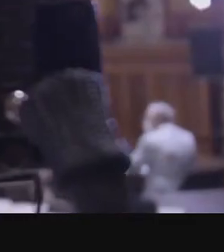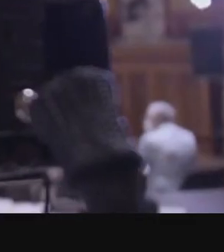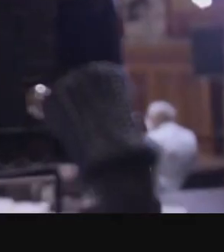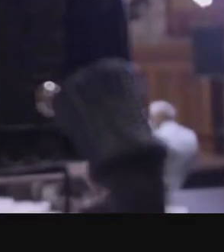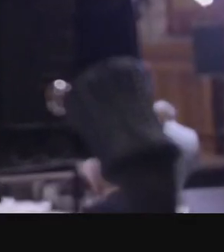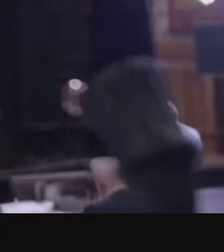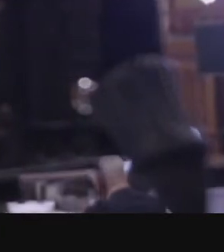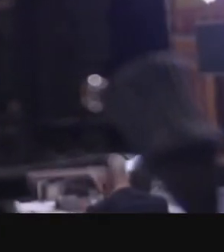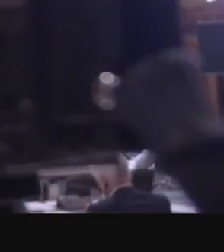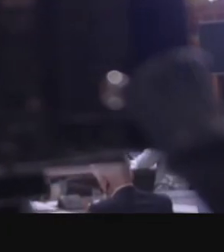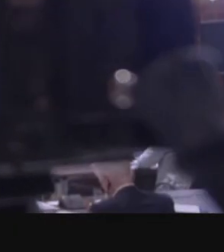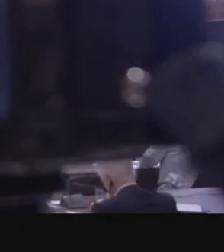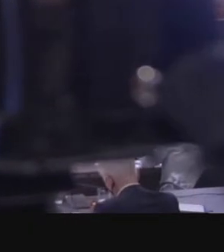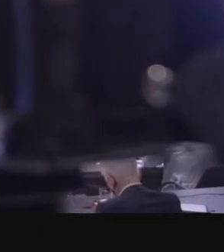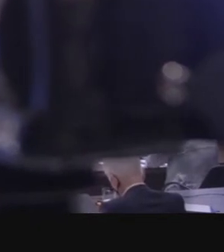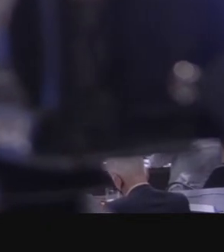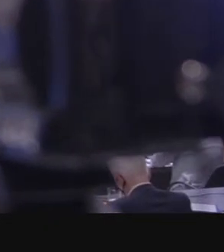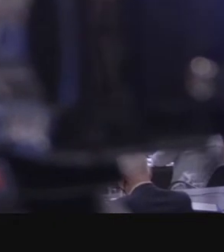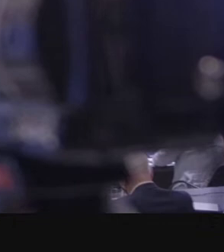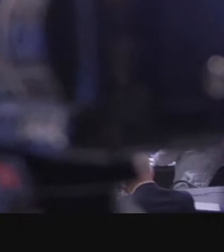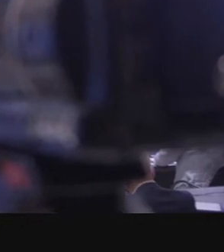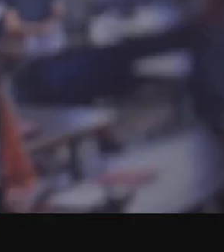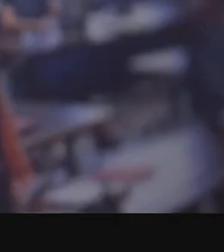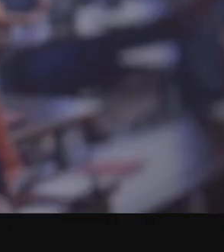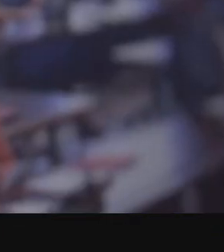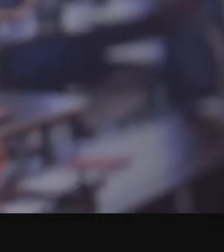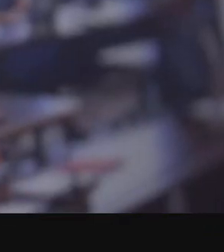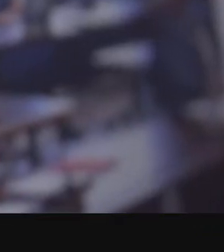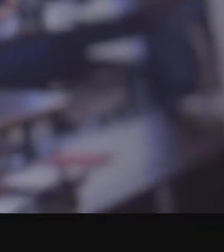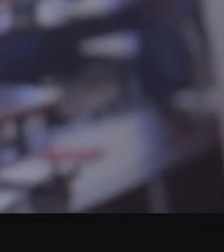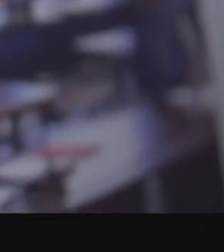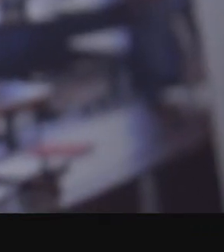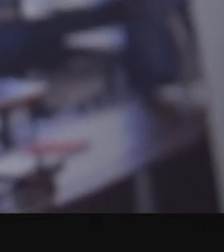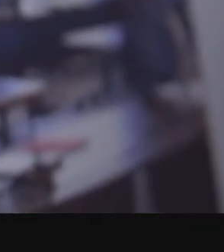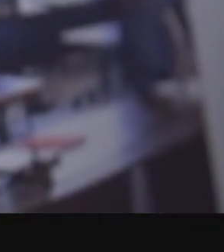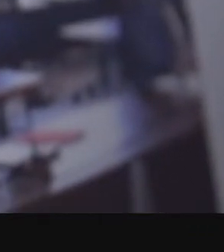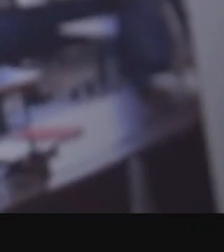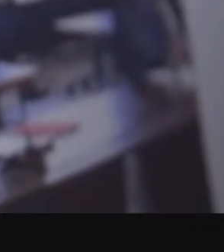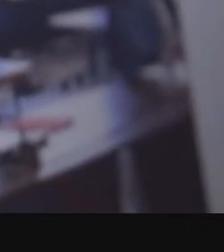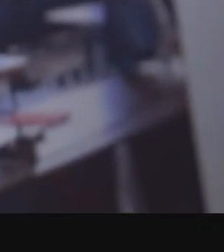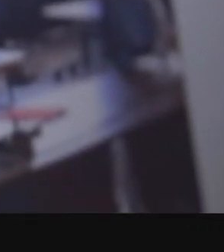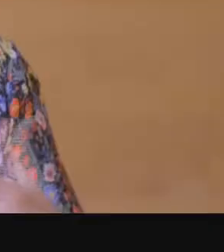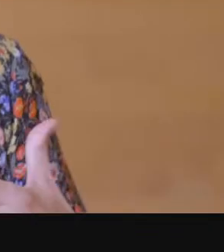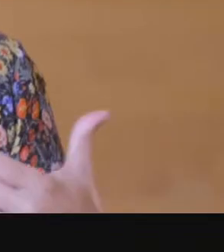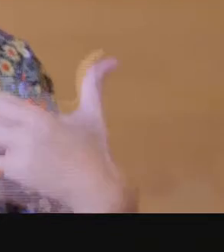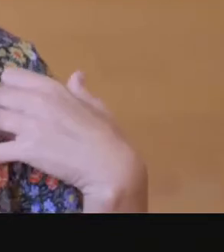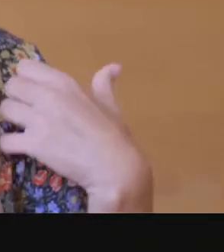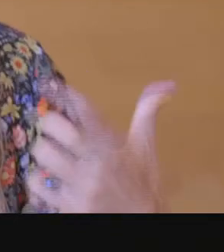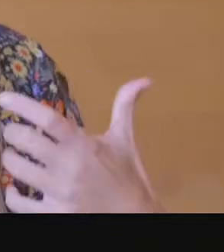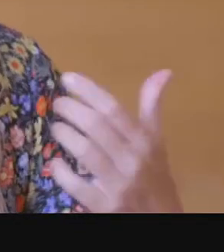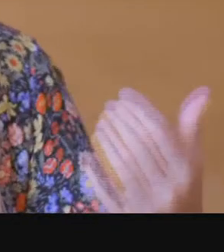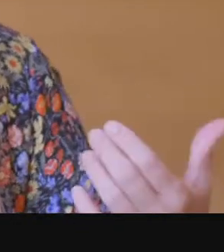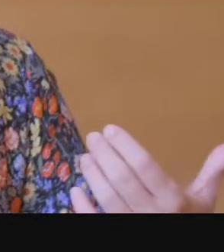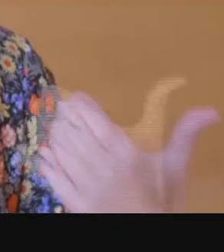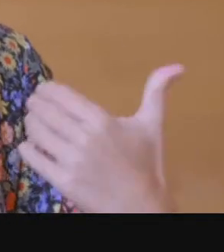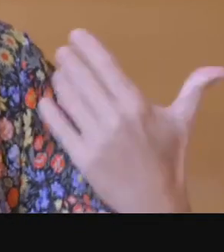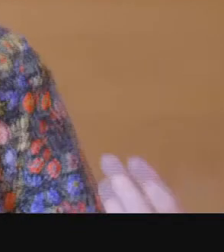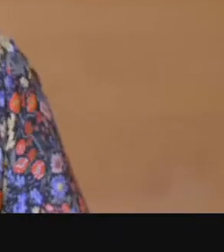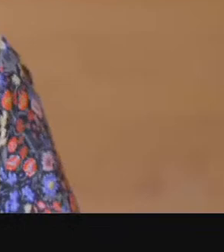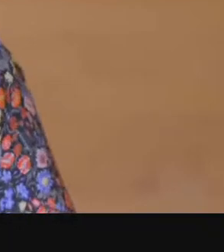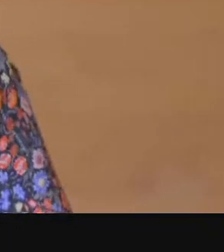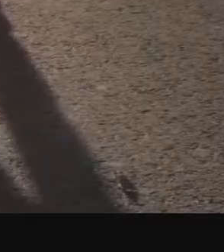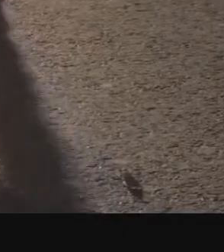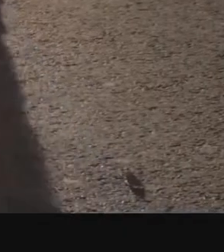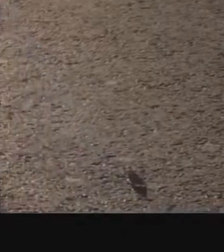ciutadania. El que hem de trobar, la il·lusió, l'orgull, l'empenta, les ganes de tirar endavant, la reafirmació de dir, jo